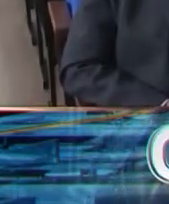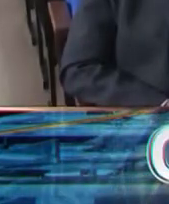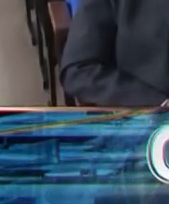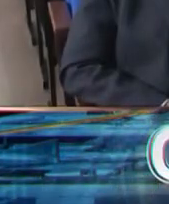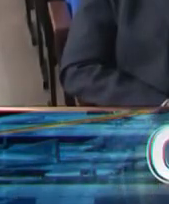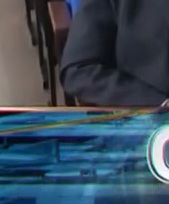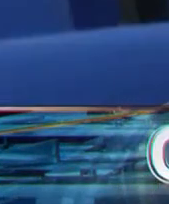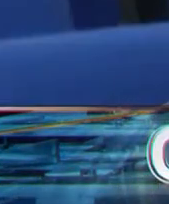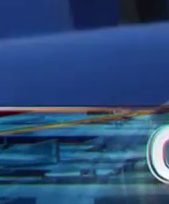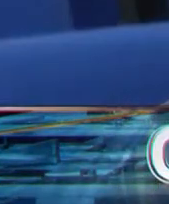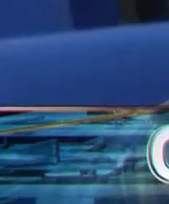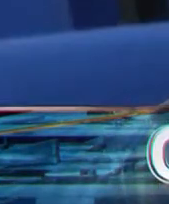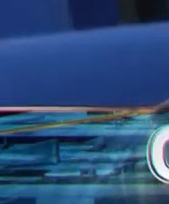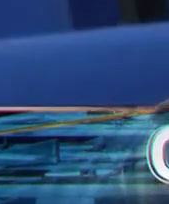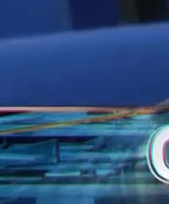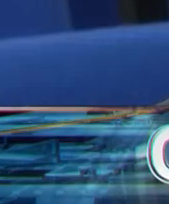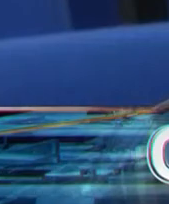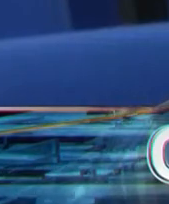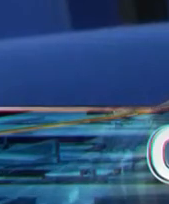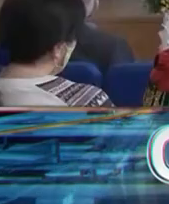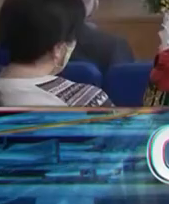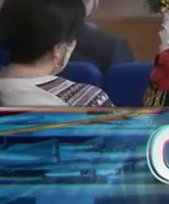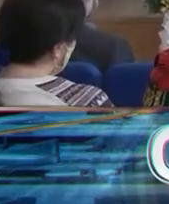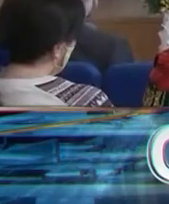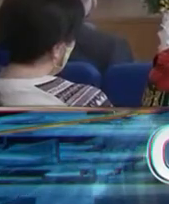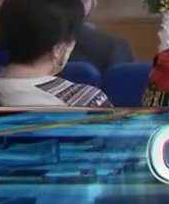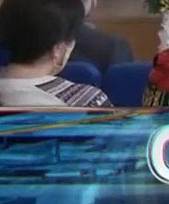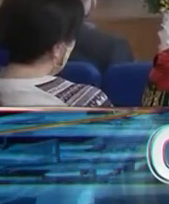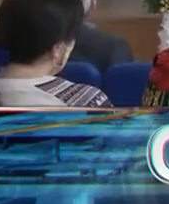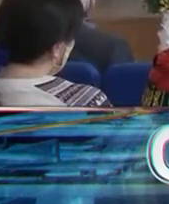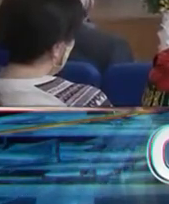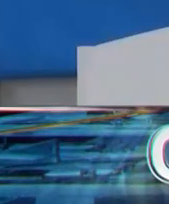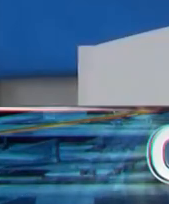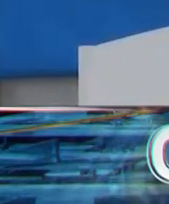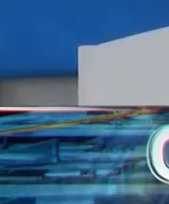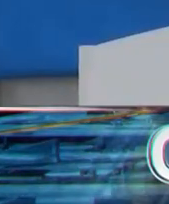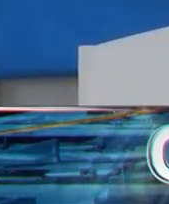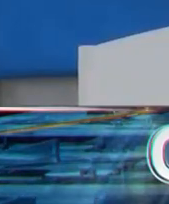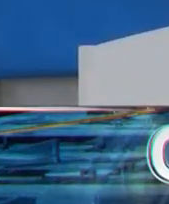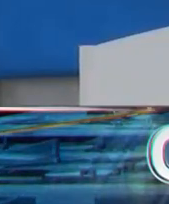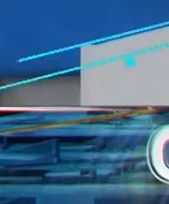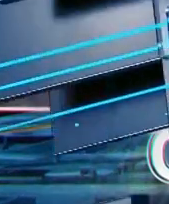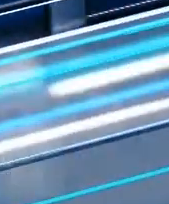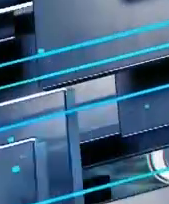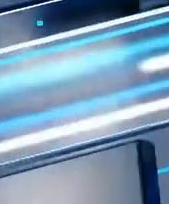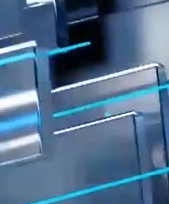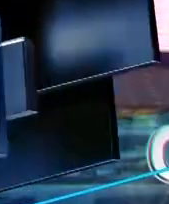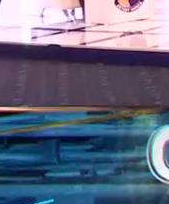Подводя черту, аким Боралдайского сельского округа провел отчетную встречу перед населением.